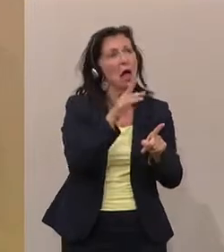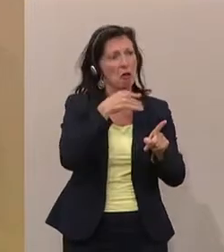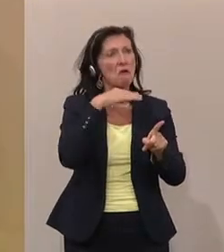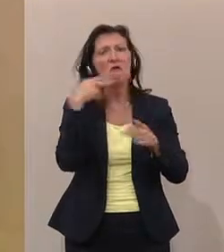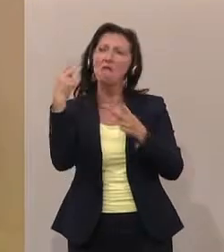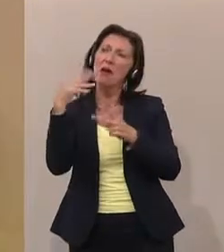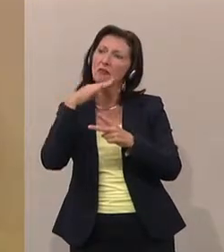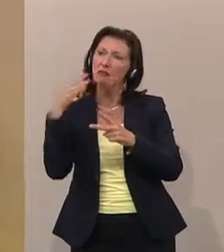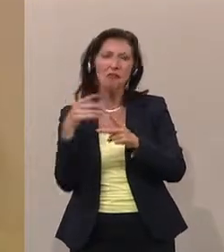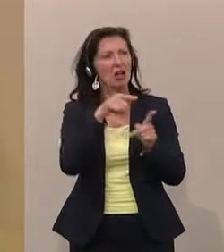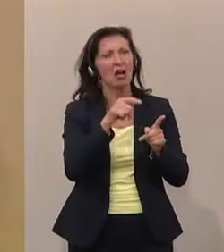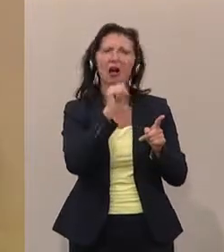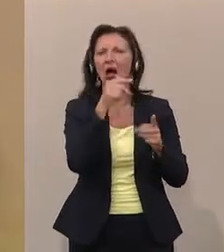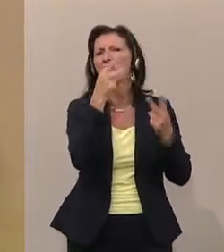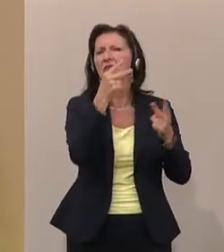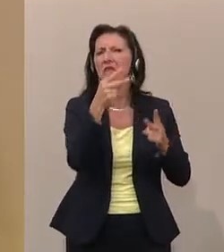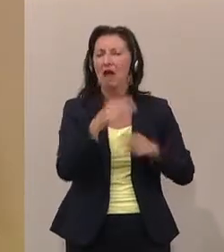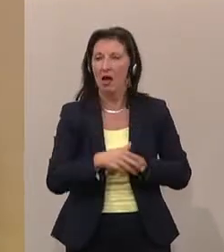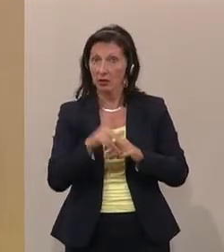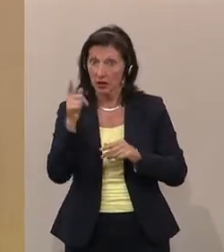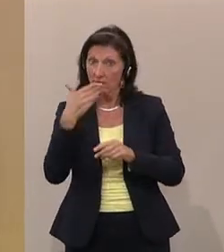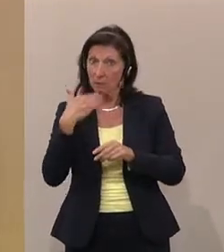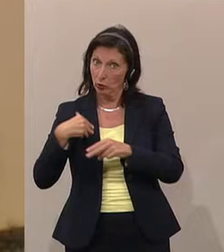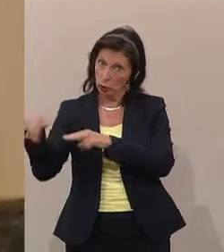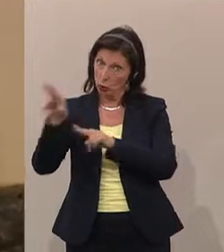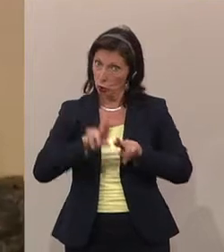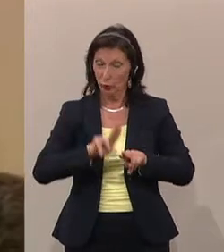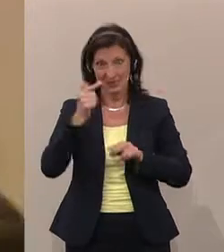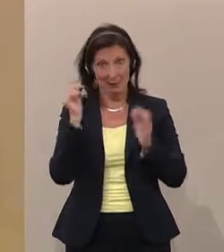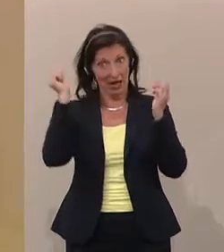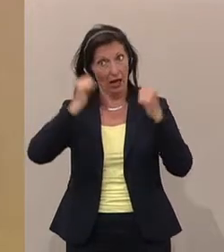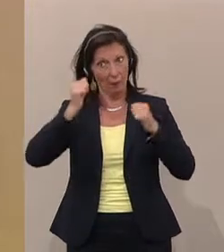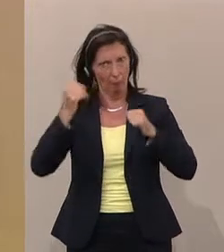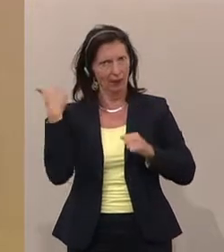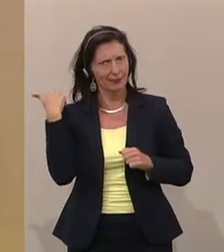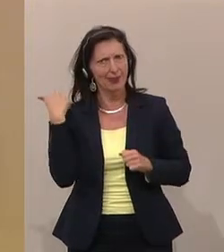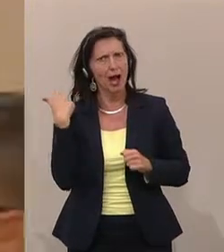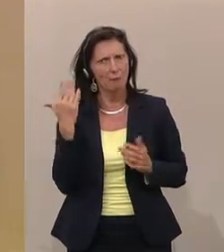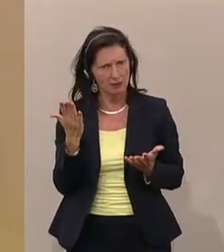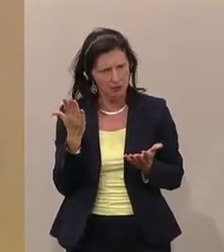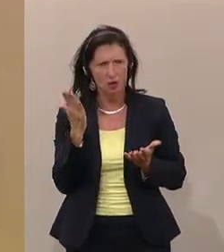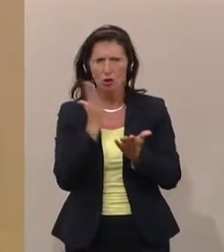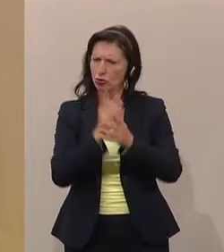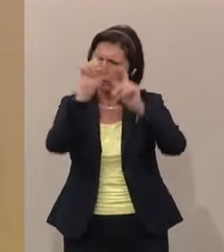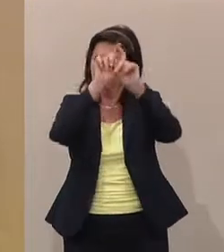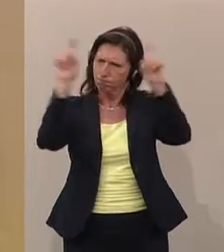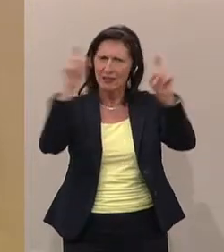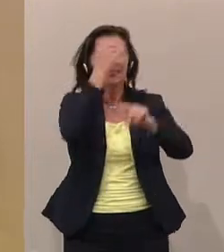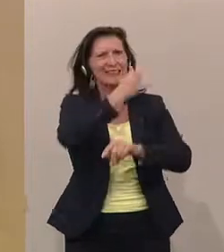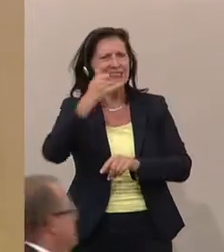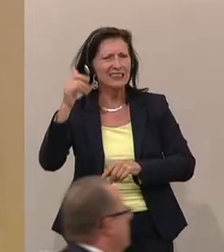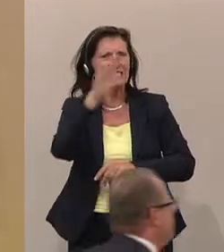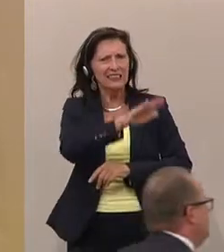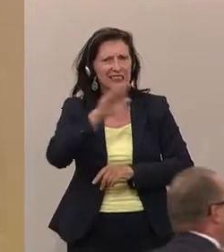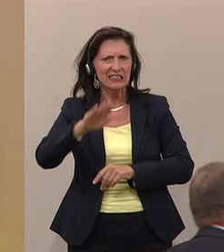gar nichts. Wenn Sie zurückkommen wollen zu dem Konsens in der Zweiten Republik, nämlich dass jedes Kind gleich viel wert ist, können Sie ja dem Antrag, den die